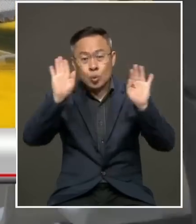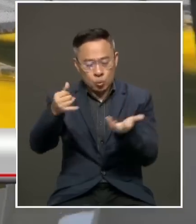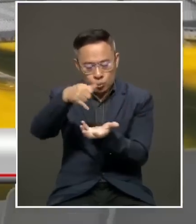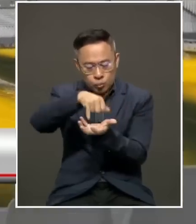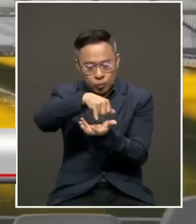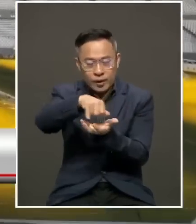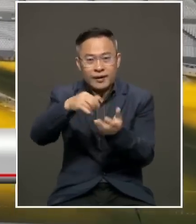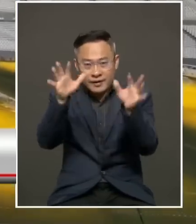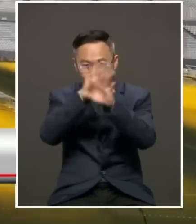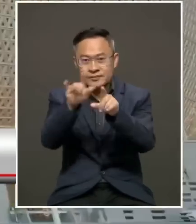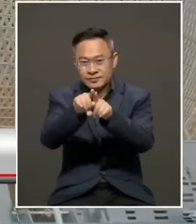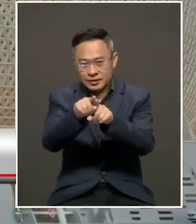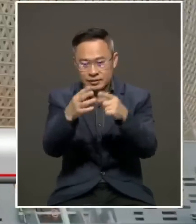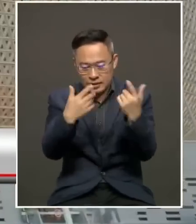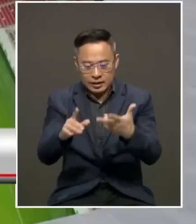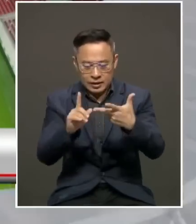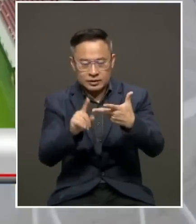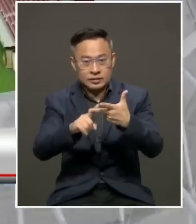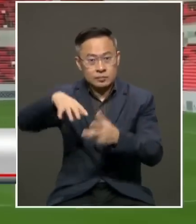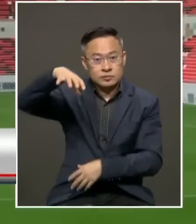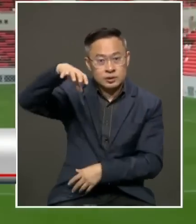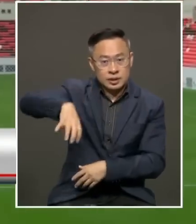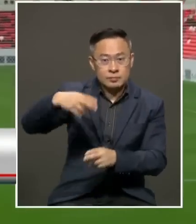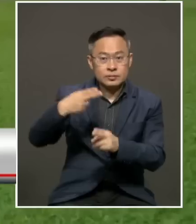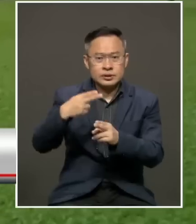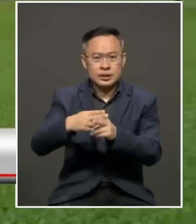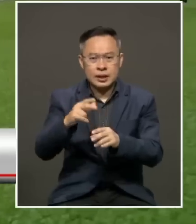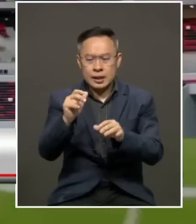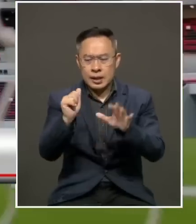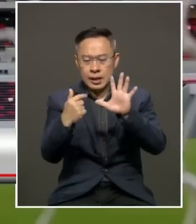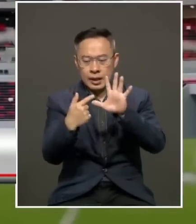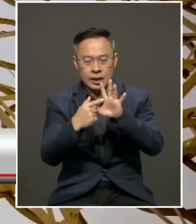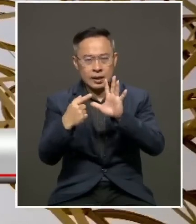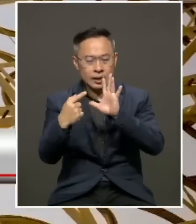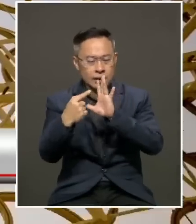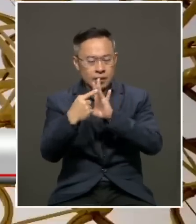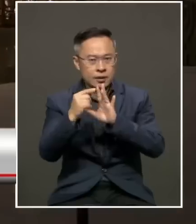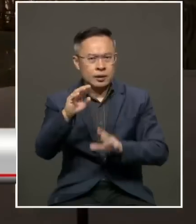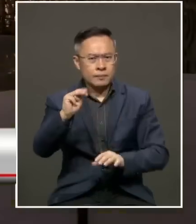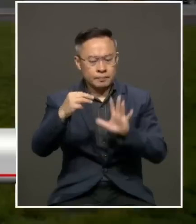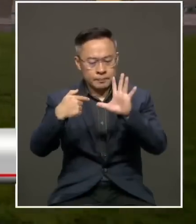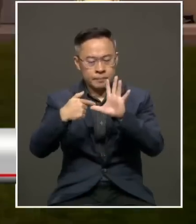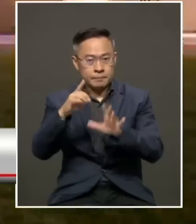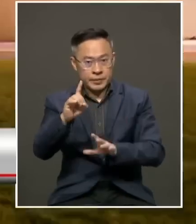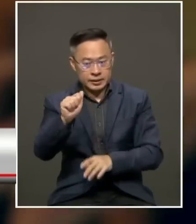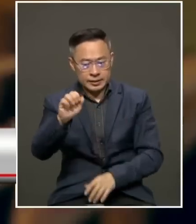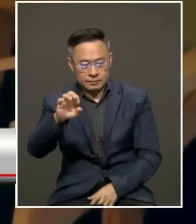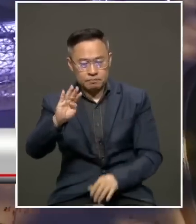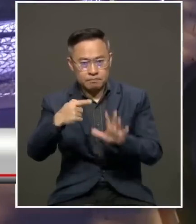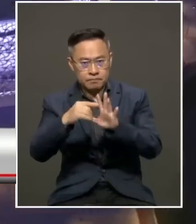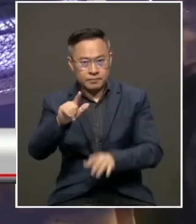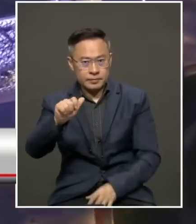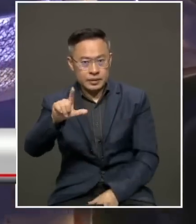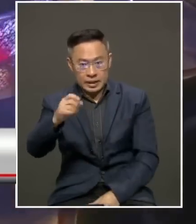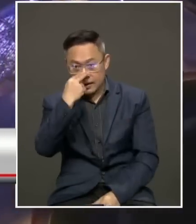สนามอาร์เมจบินอารีย์กันบ้างนะครับสนามนี้โอ้โหไม่แต่ละที่เขาจะมีเอกลักษณ์นะเมื่อสัก